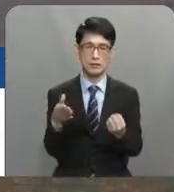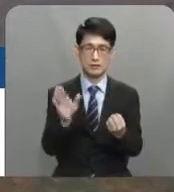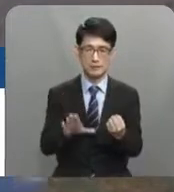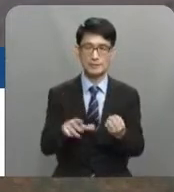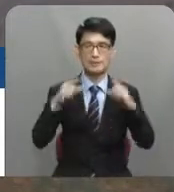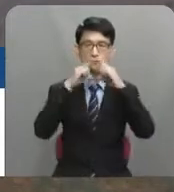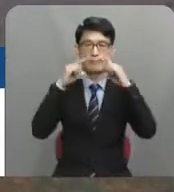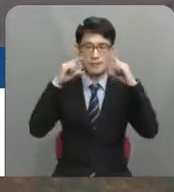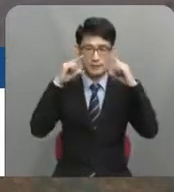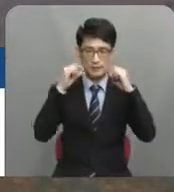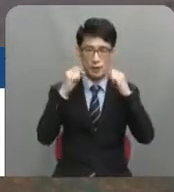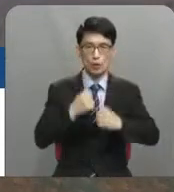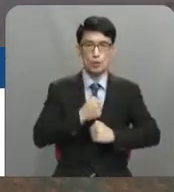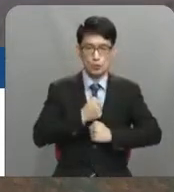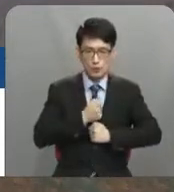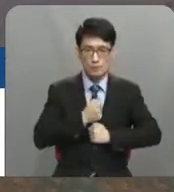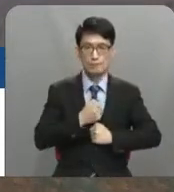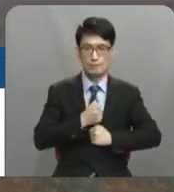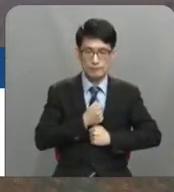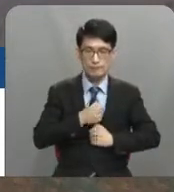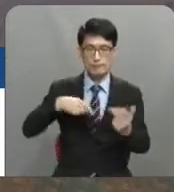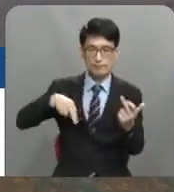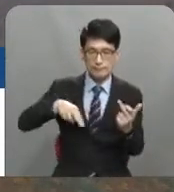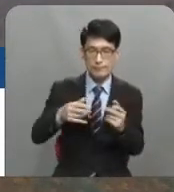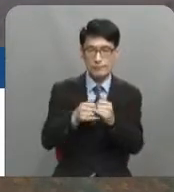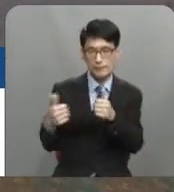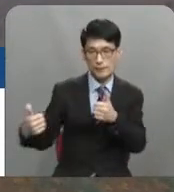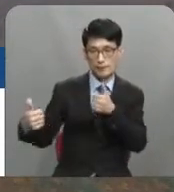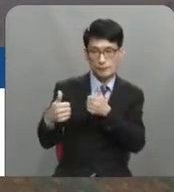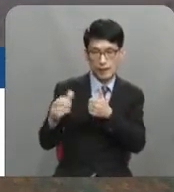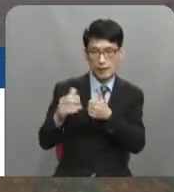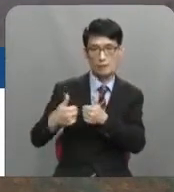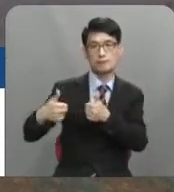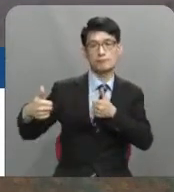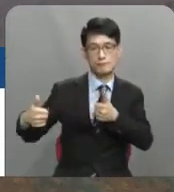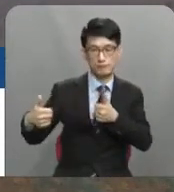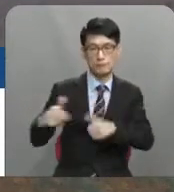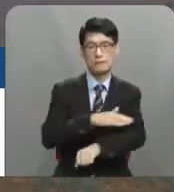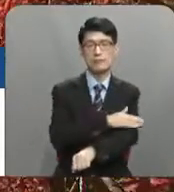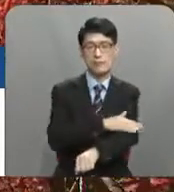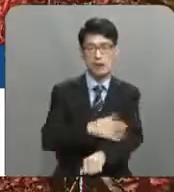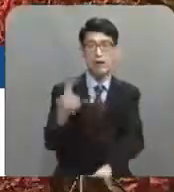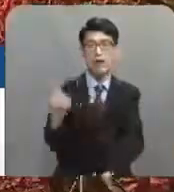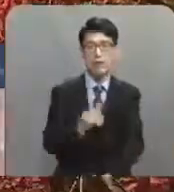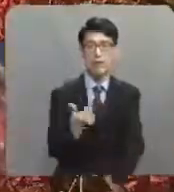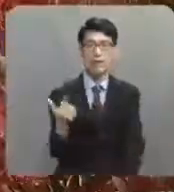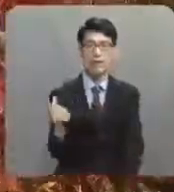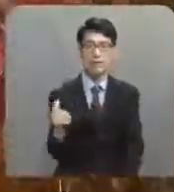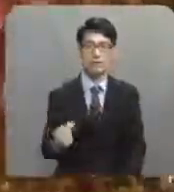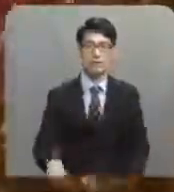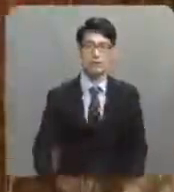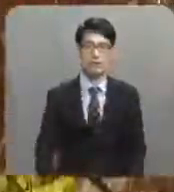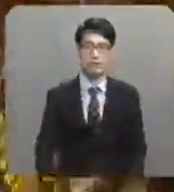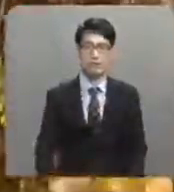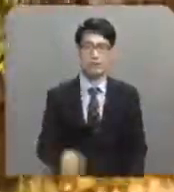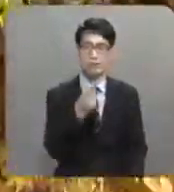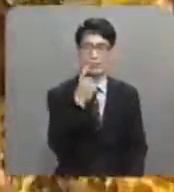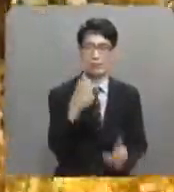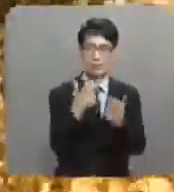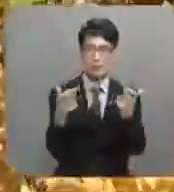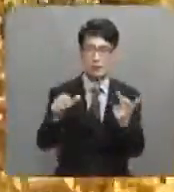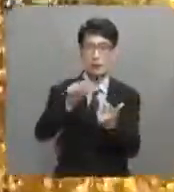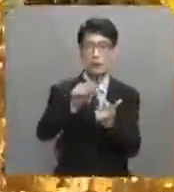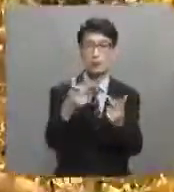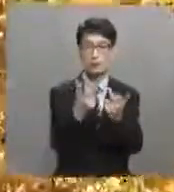철저하게 마스크 쓰고 이래 다니면서 거리 두면서 오니까 그래도 잘 왔다 싶습니다. 설악산과 오대산 등